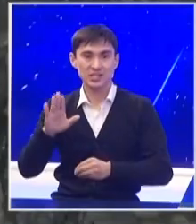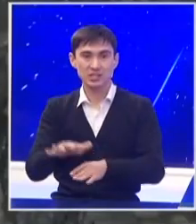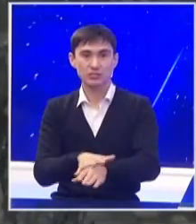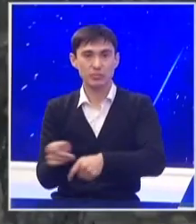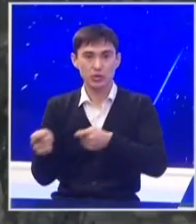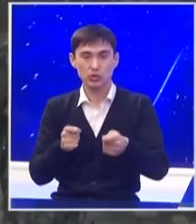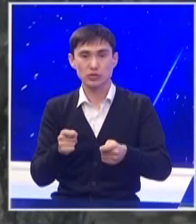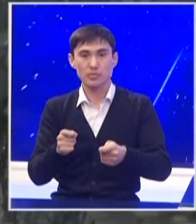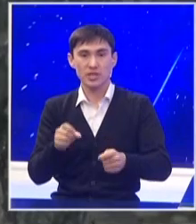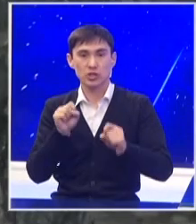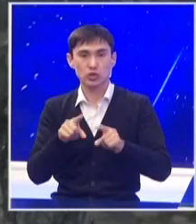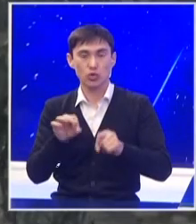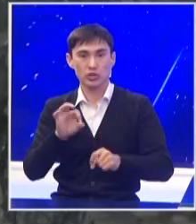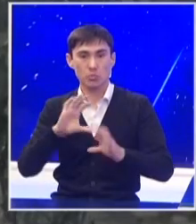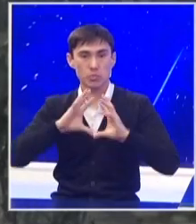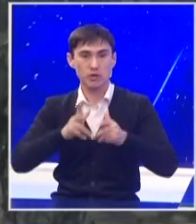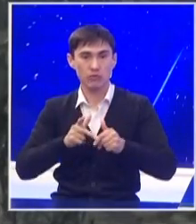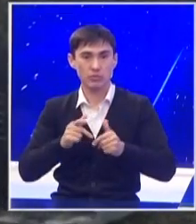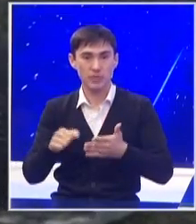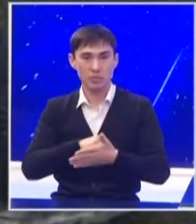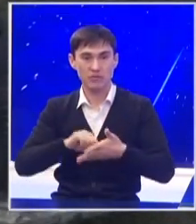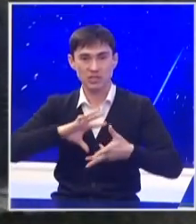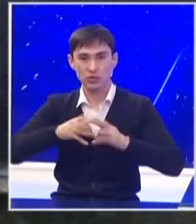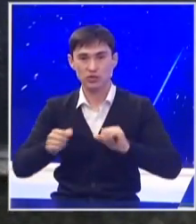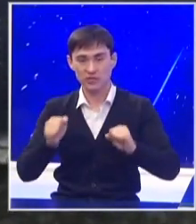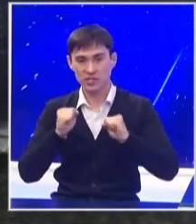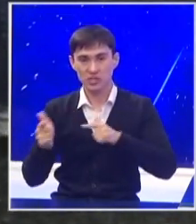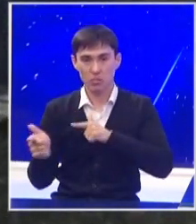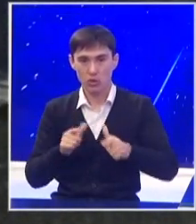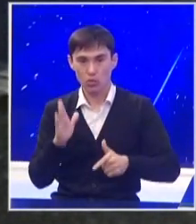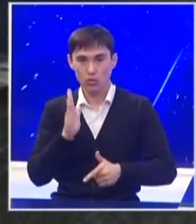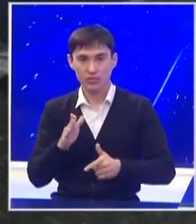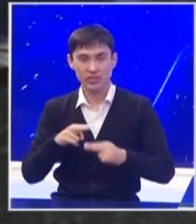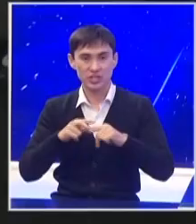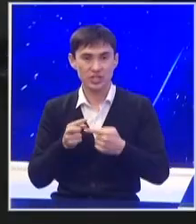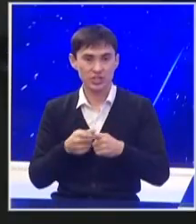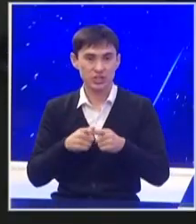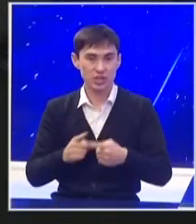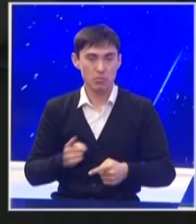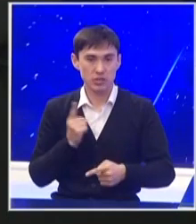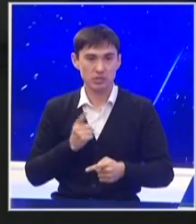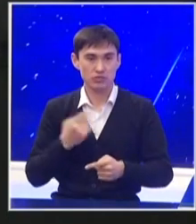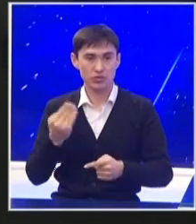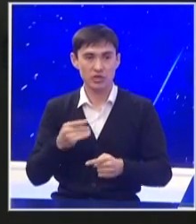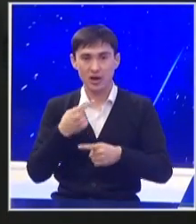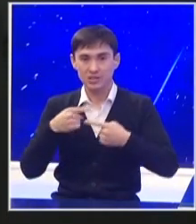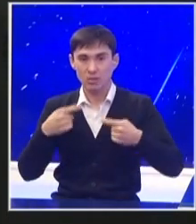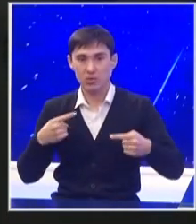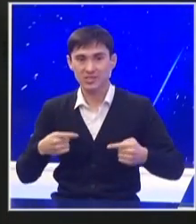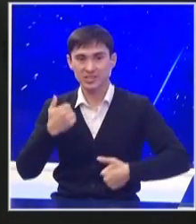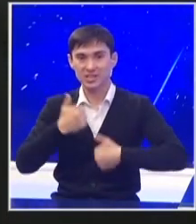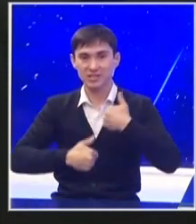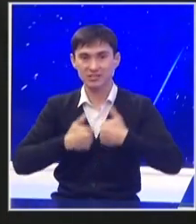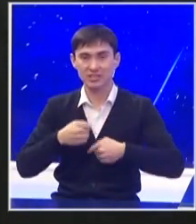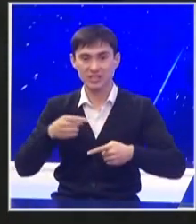золото. Добиваться высоких результатов помогает не только физическая подготовка и техническое мастерство, но и разнообразие